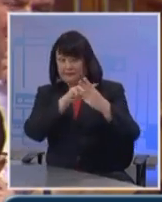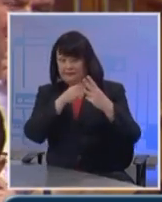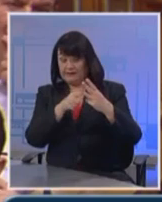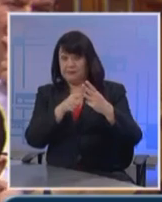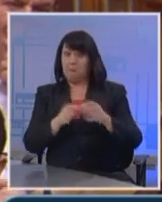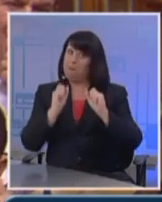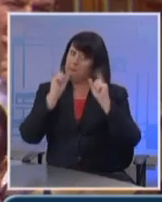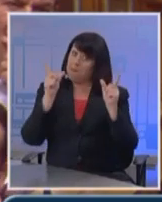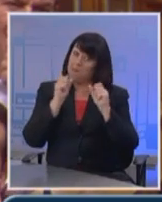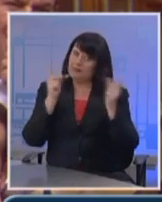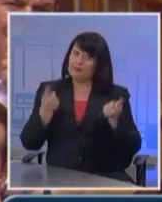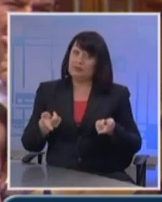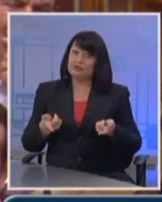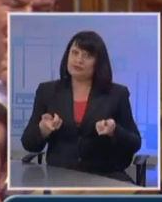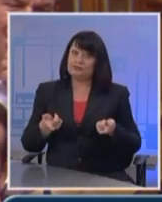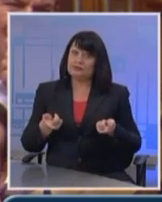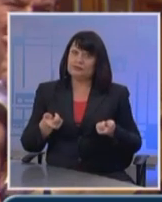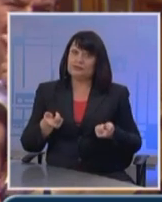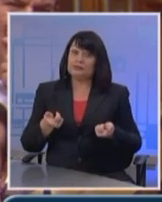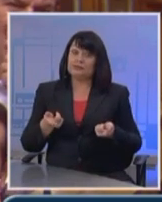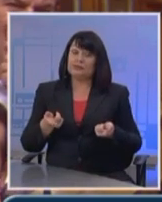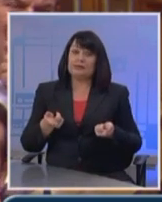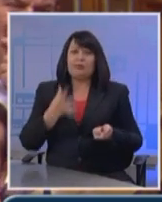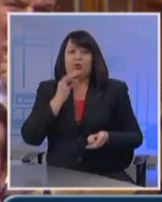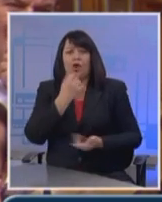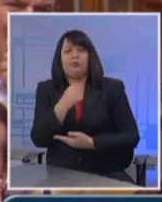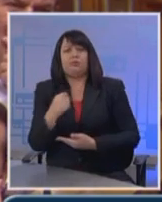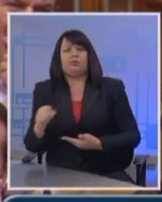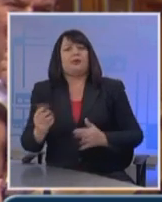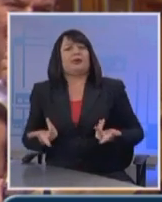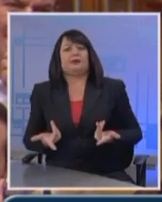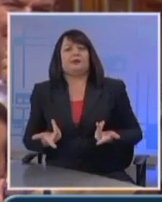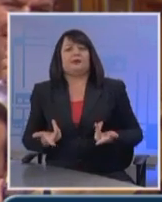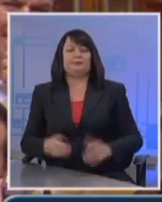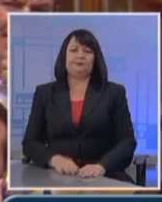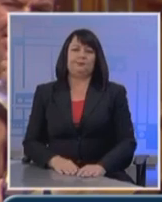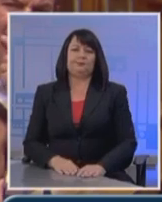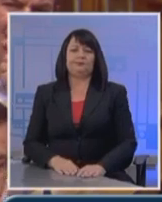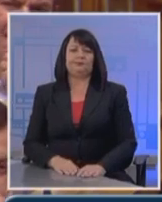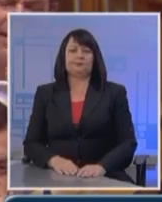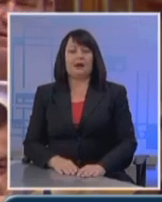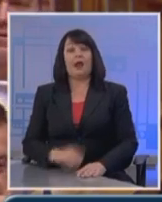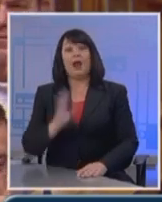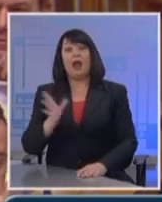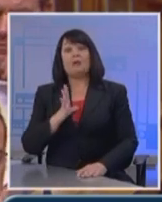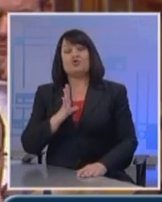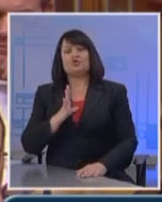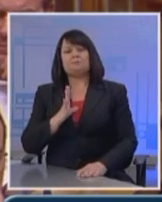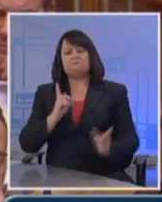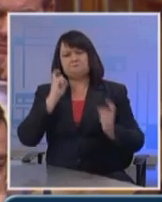Και μου κάνει εντύπωση αυτή η επιλογή της απουσίας τους. Κάποιος θα μπορούσε να